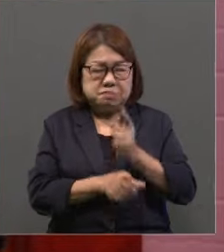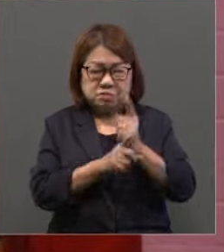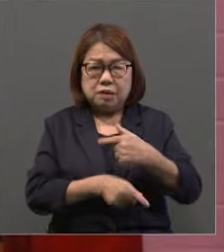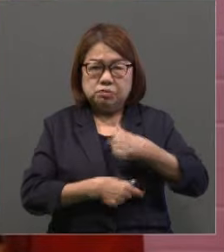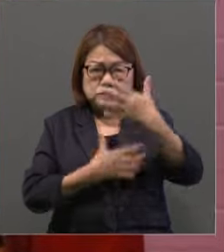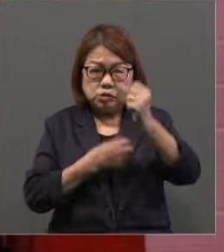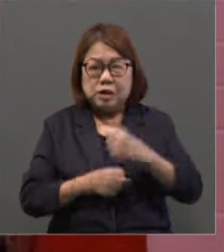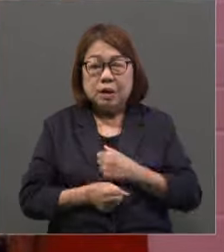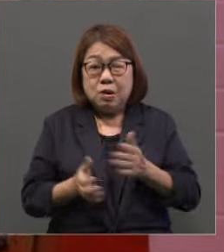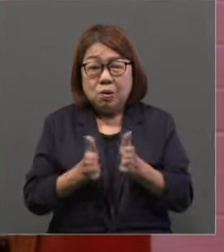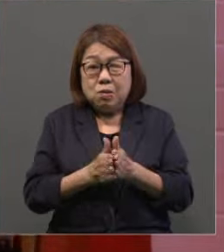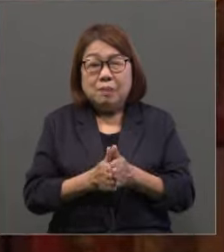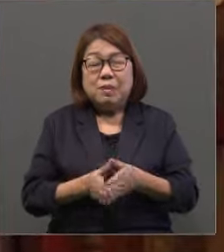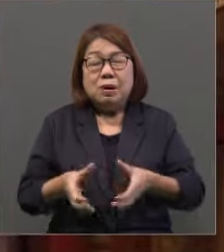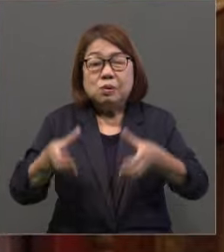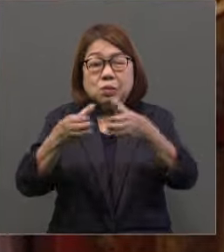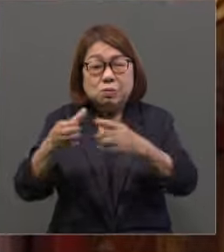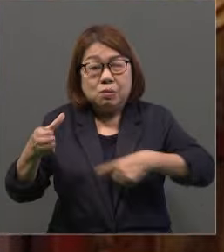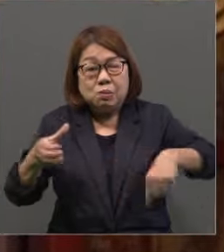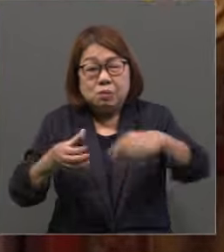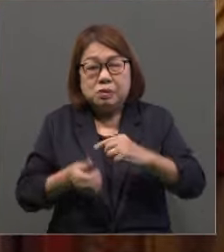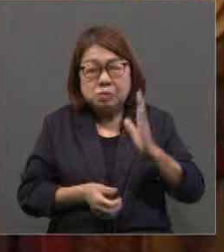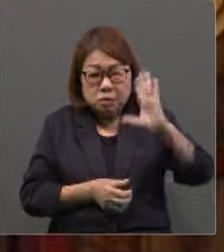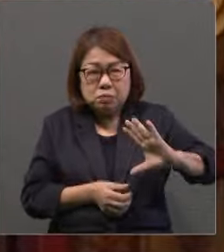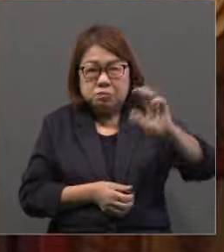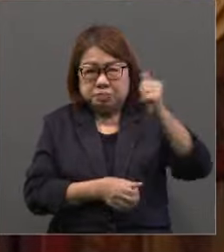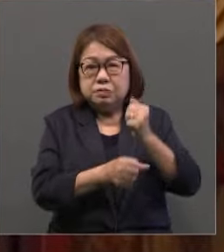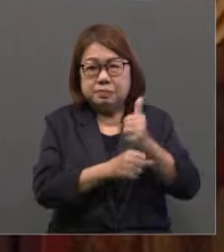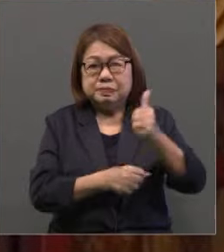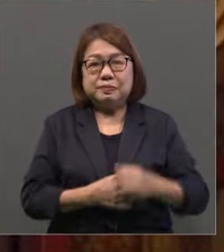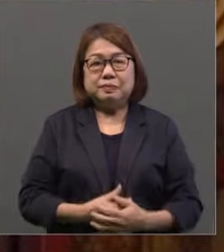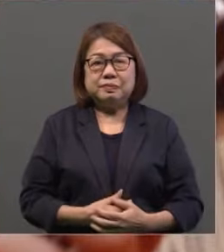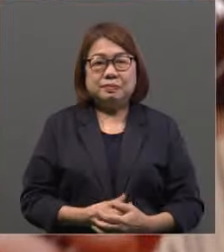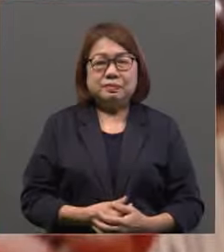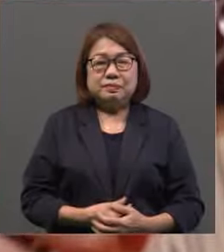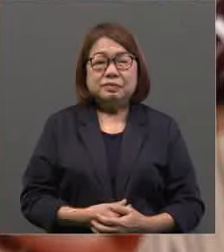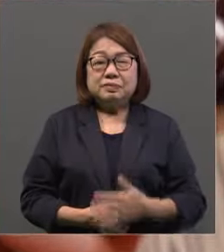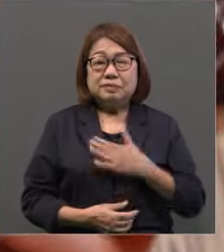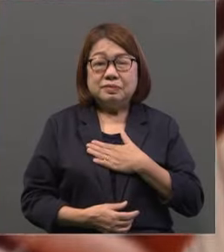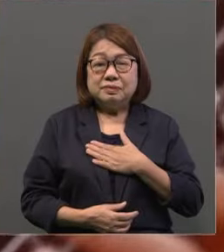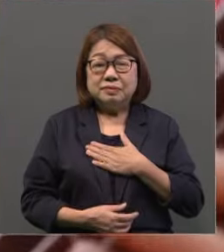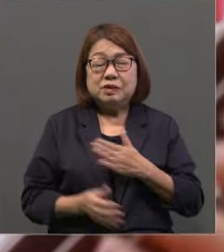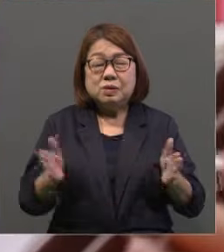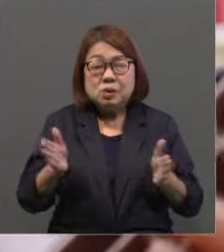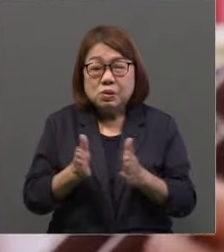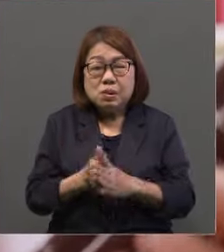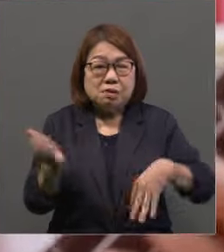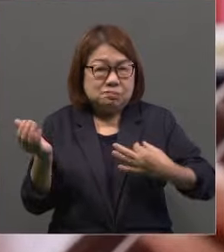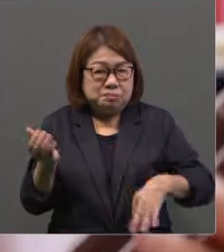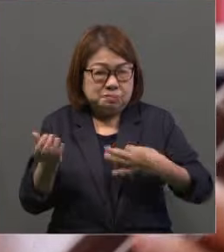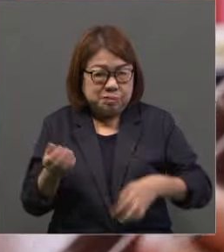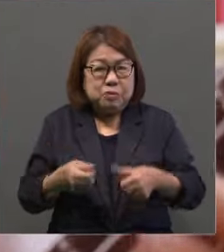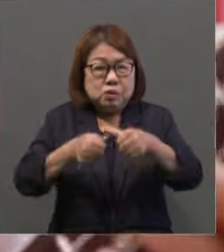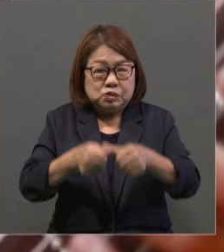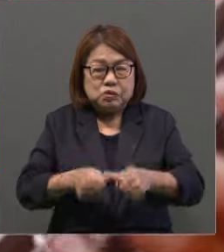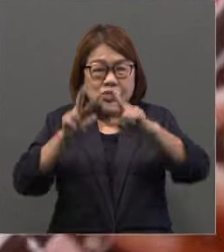จและการได้เป็นสมาชิกวงดนตรีลูกทุ่งจะช่วยพาเขาไปถึงฝั่งฝันได้ในอนาคต ได้ไปเล่นดนตรีที่ร้าน